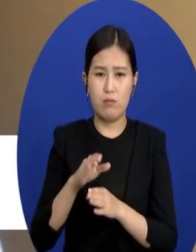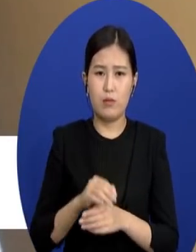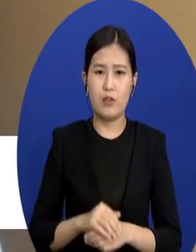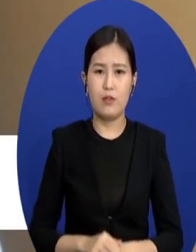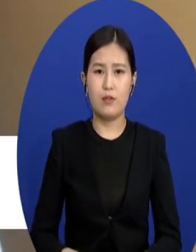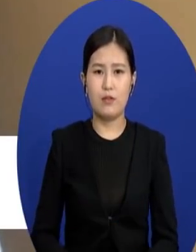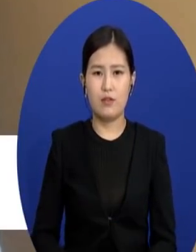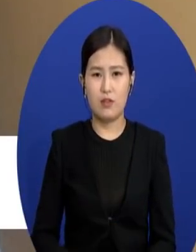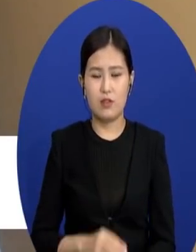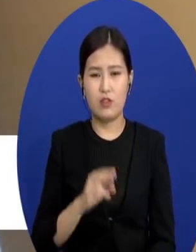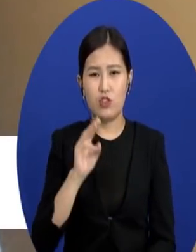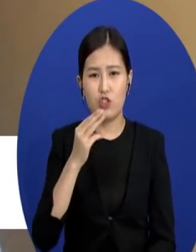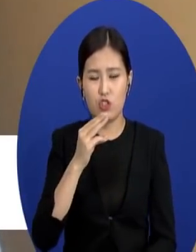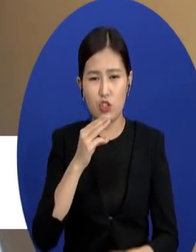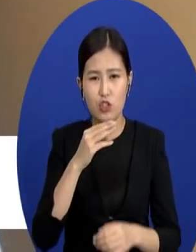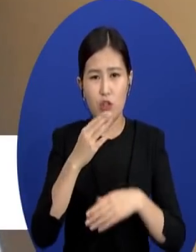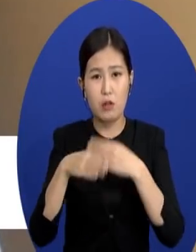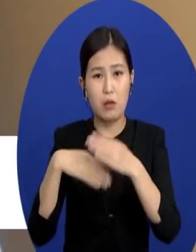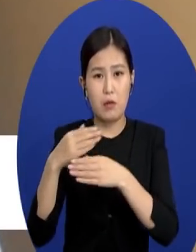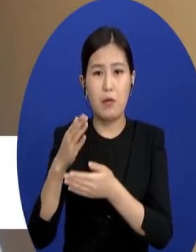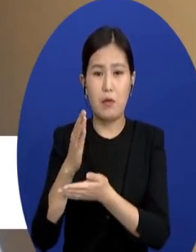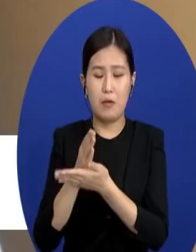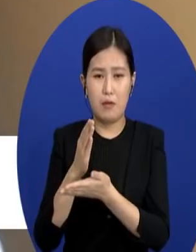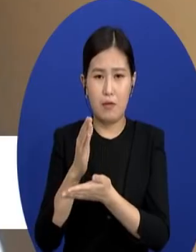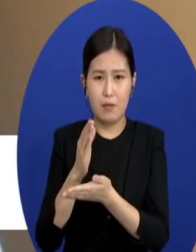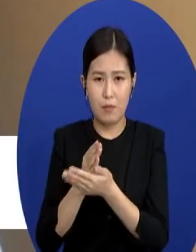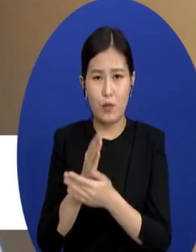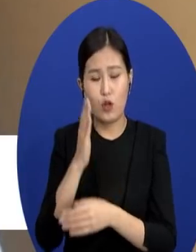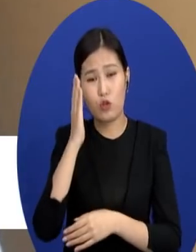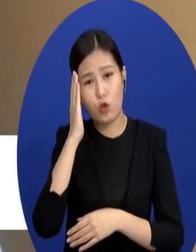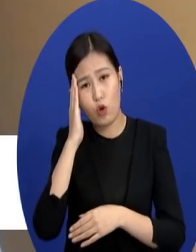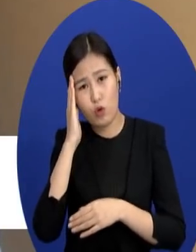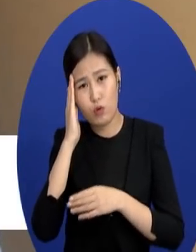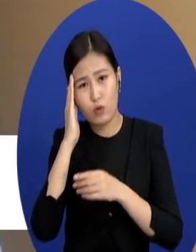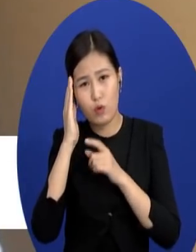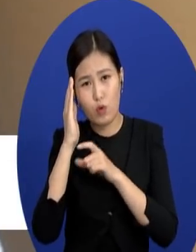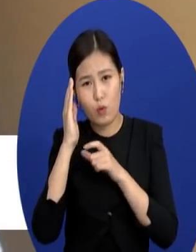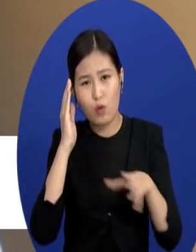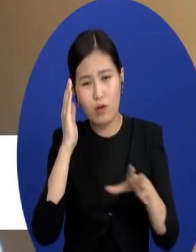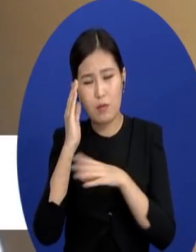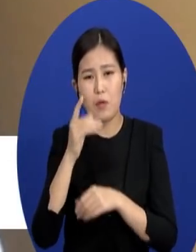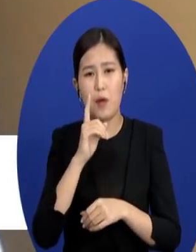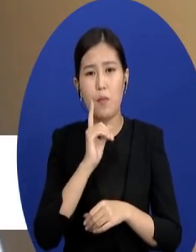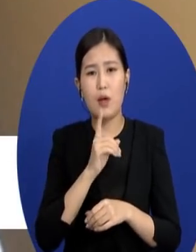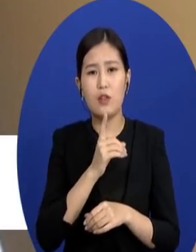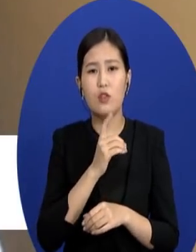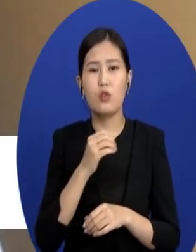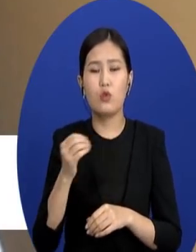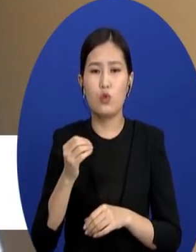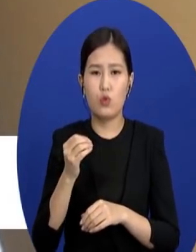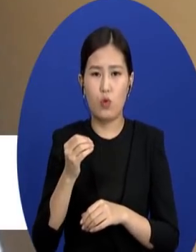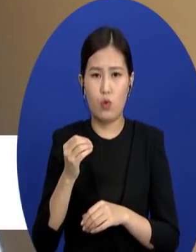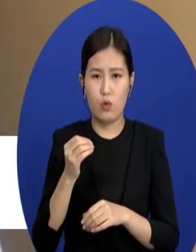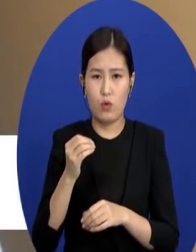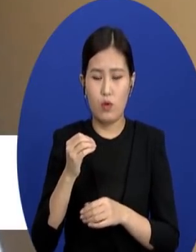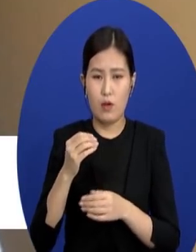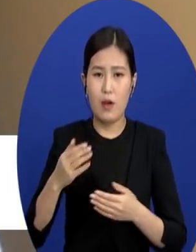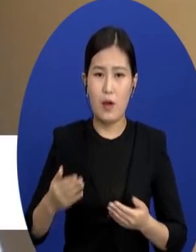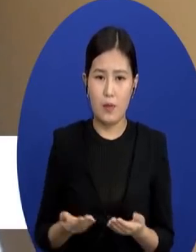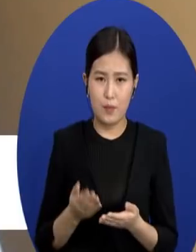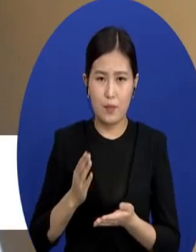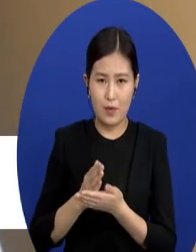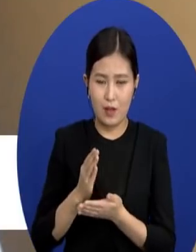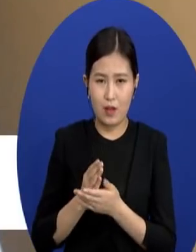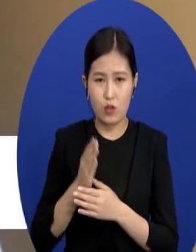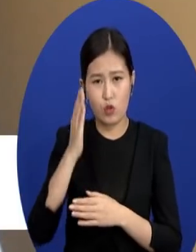одоо шинжилгээ хамрагдаж байгаа. За дотор байранд бол одоо яг одоо 1100 хэдэн бол амьдарч байна. Дотор байрны хүмүүсдээ